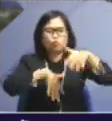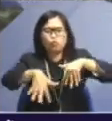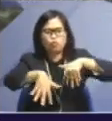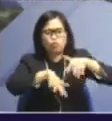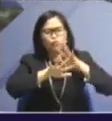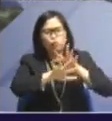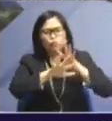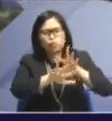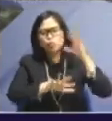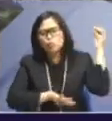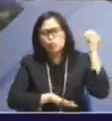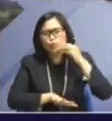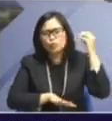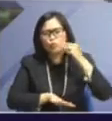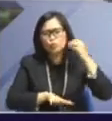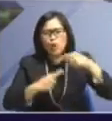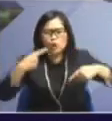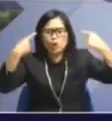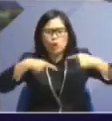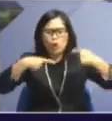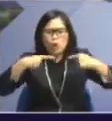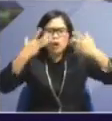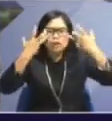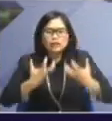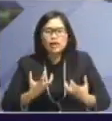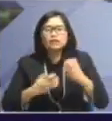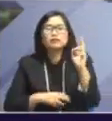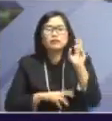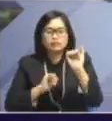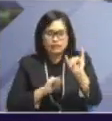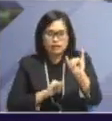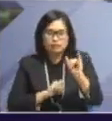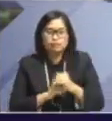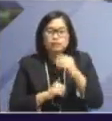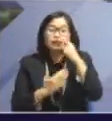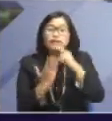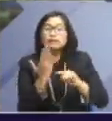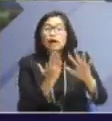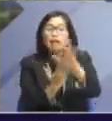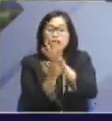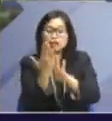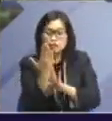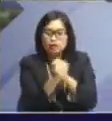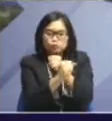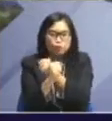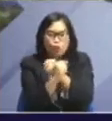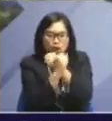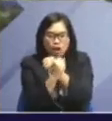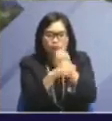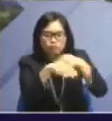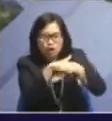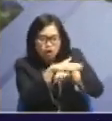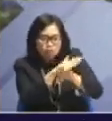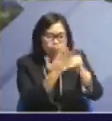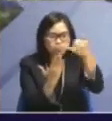แต่ก็ยังไม่มีเหตุการณ์รุนแรงมากนักค่ะขณะที่ทางฝ่ายความมั่นคงของไทยก็ได้มีการเฝ้าระวังตามแนวชายแดนนะคะเพื่อป้องกันการลักลอบข้าม